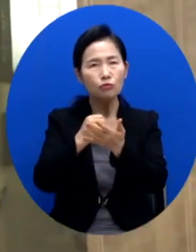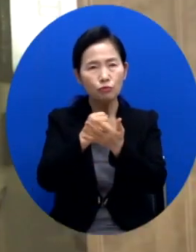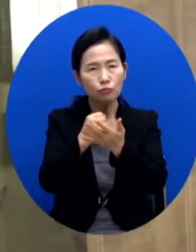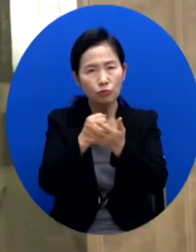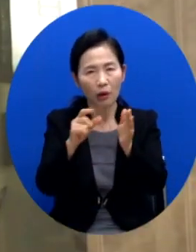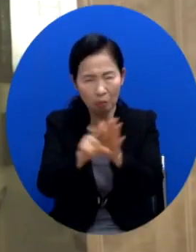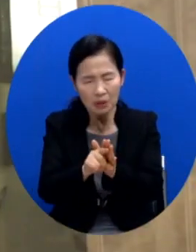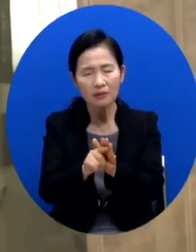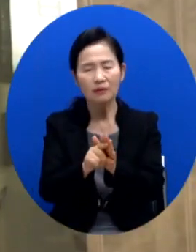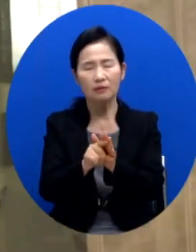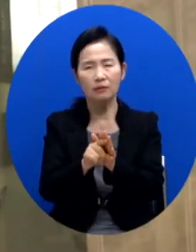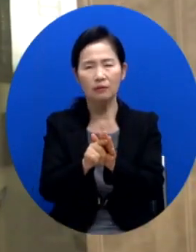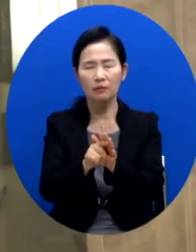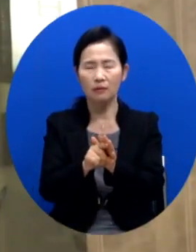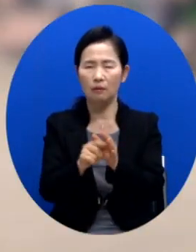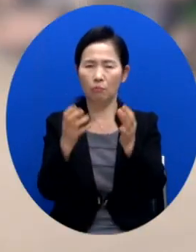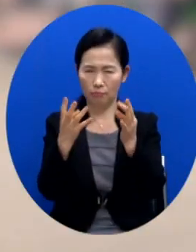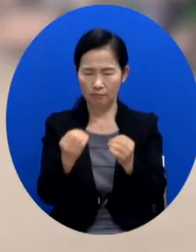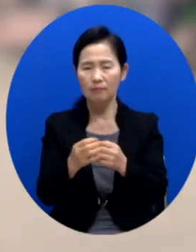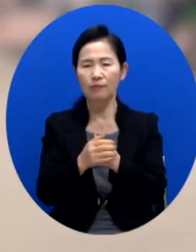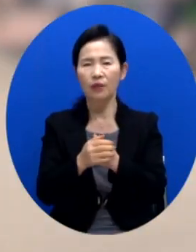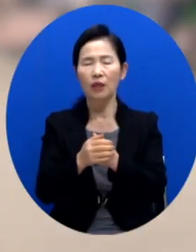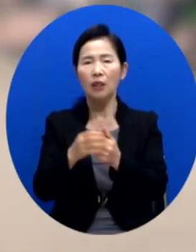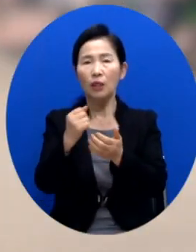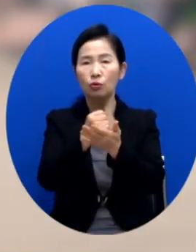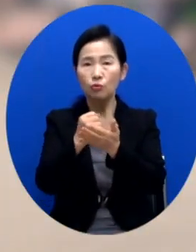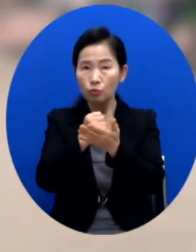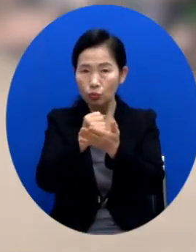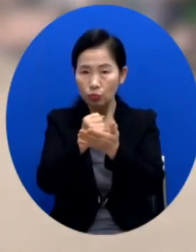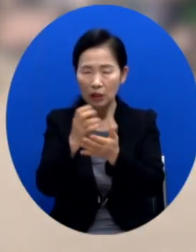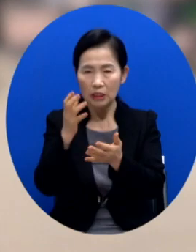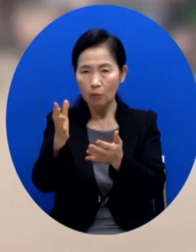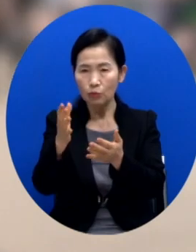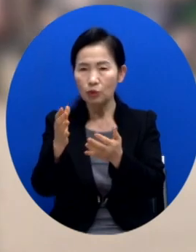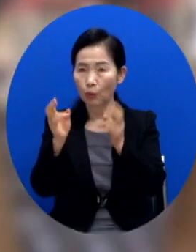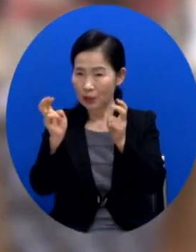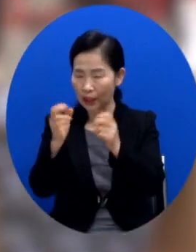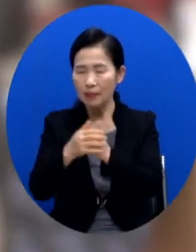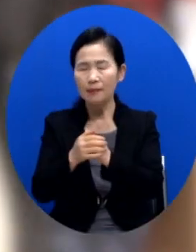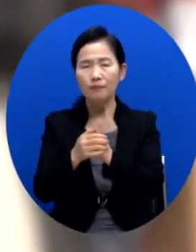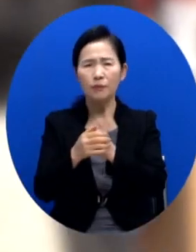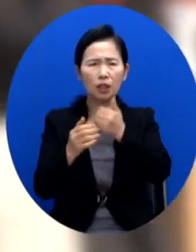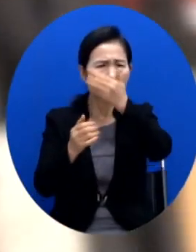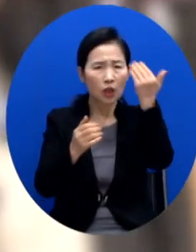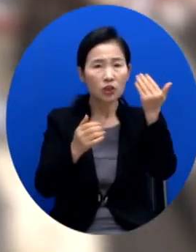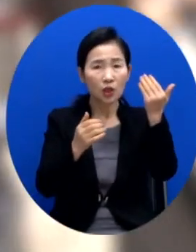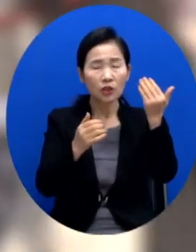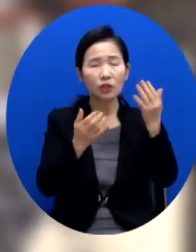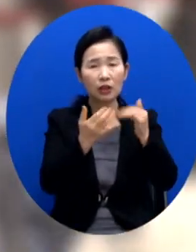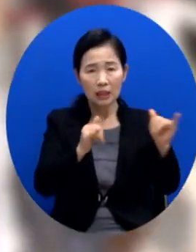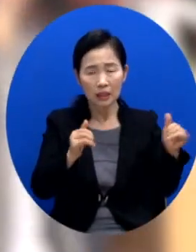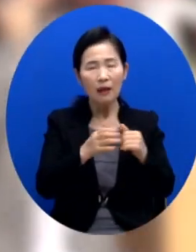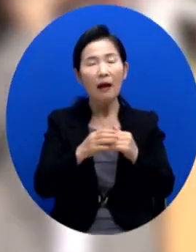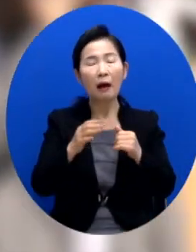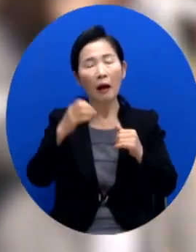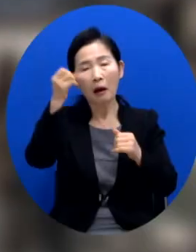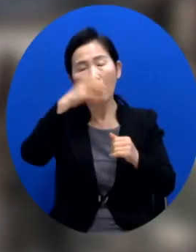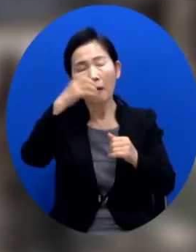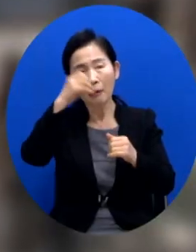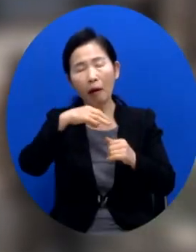있다는 전망도 나오는 상황. 운세 전문 업체들의 조사에 따르면 청년 세대도 가벼운 놀이 문화로 운세를